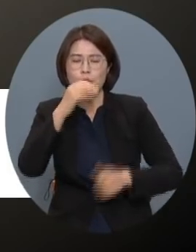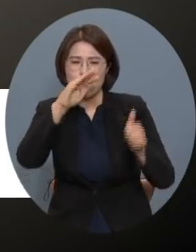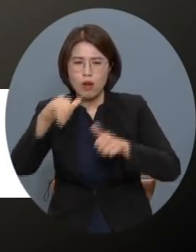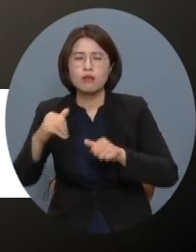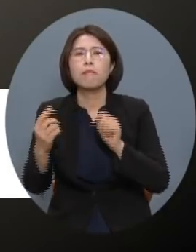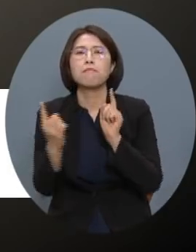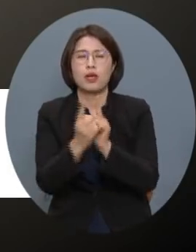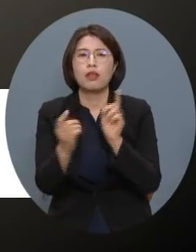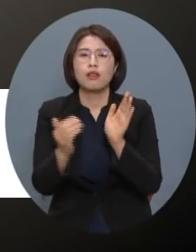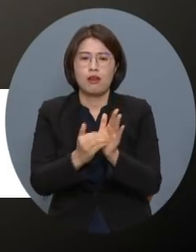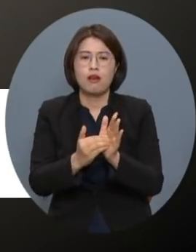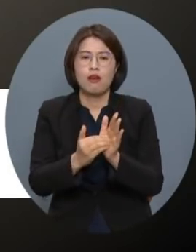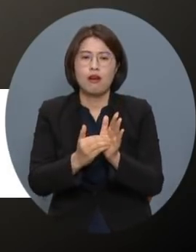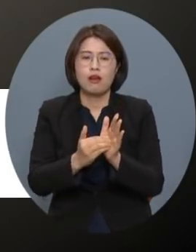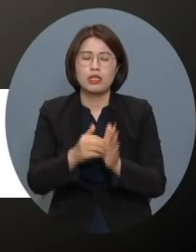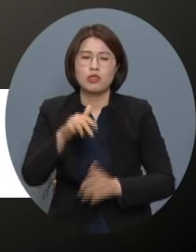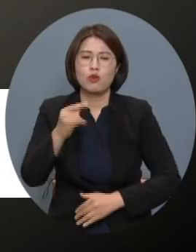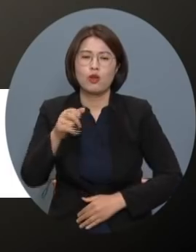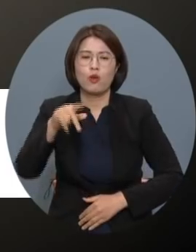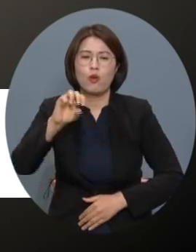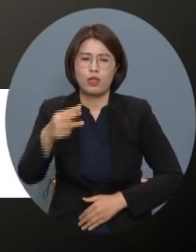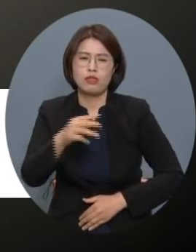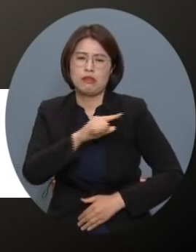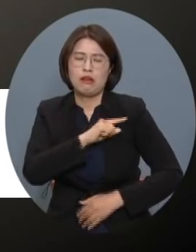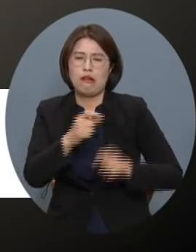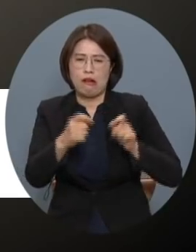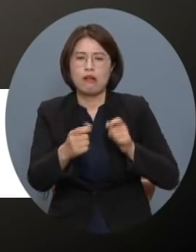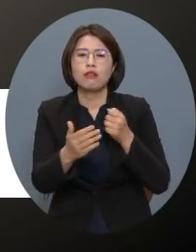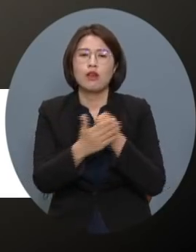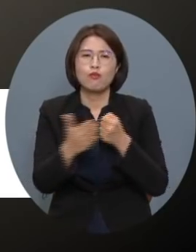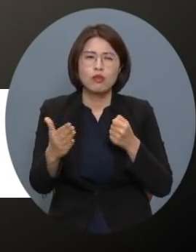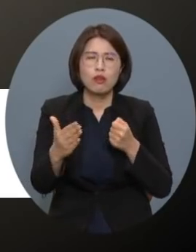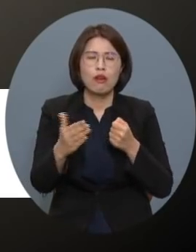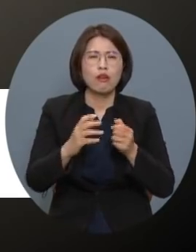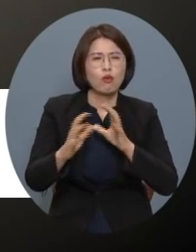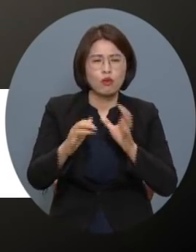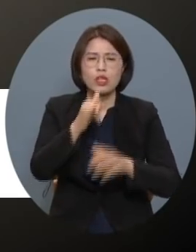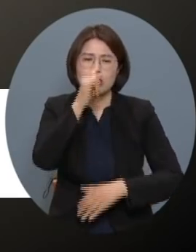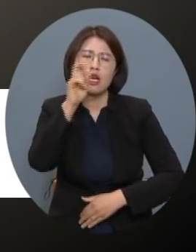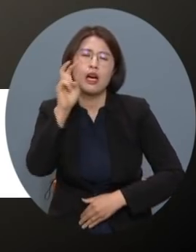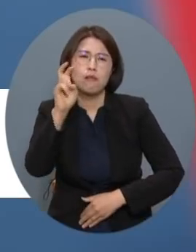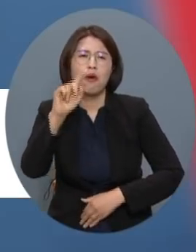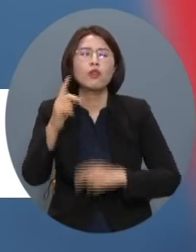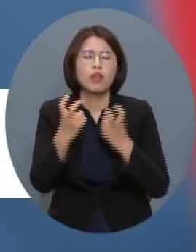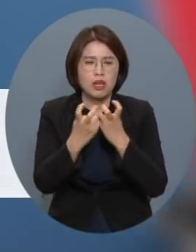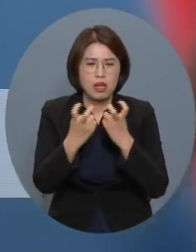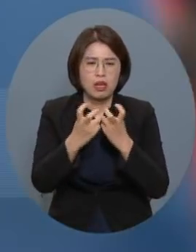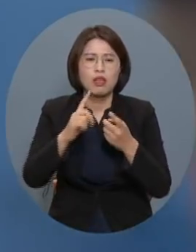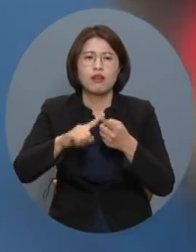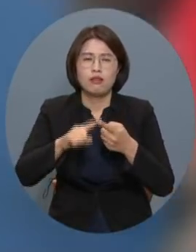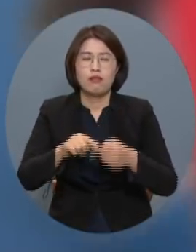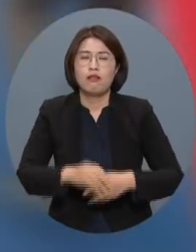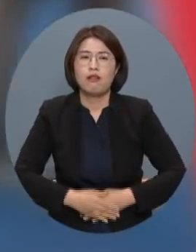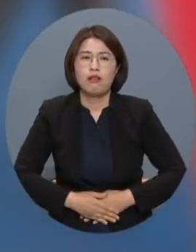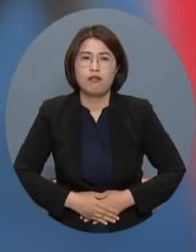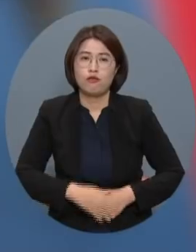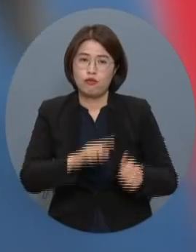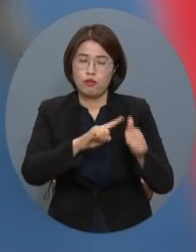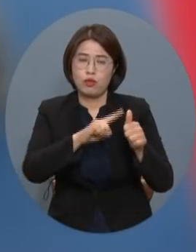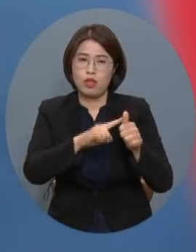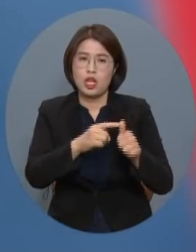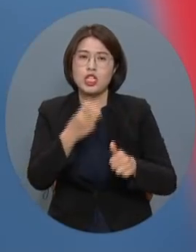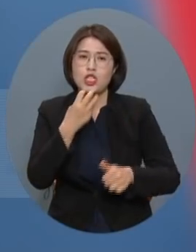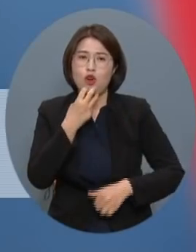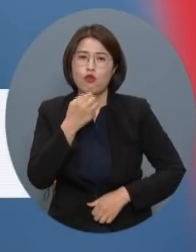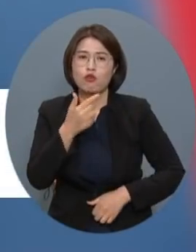아니 그러면 뭐 최경 씨가 제일 가까이 지기네. 그러면 했을 거 아니라 우회할까. 최 전 총장은